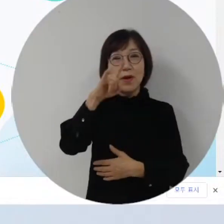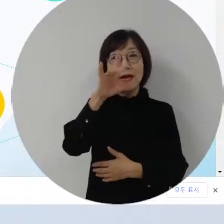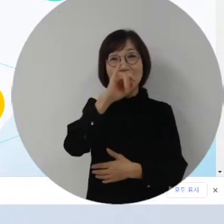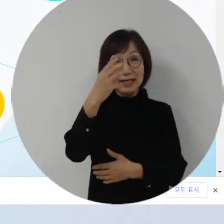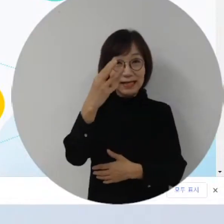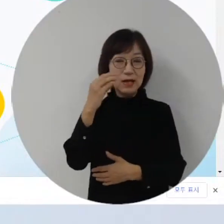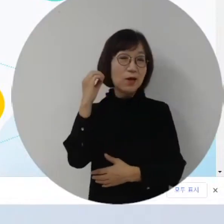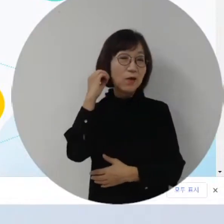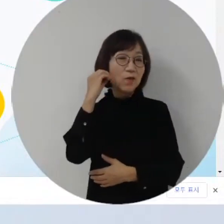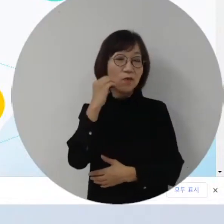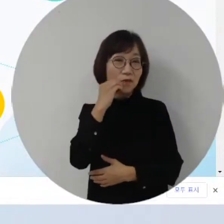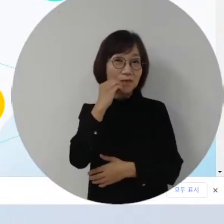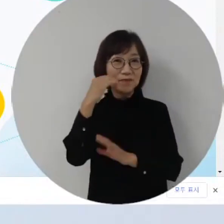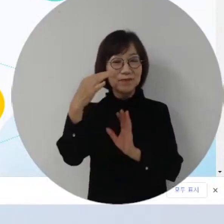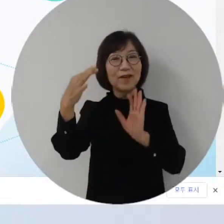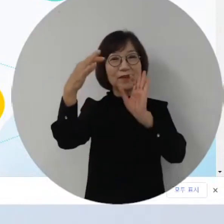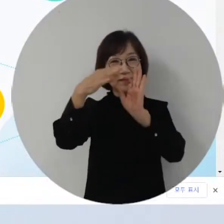거예요.